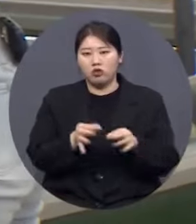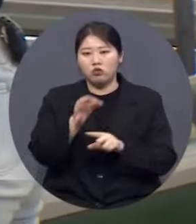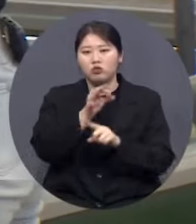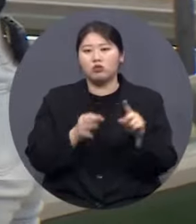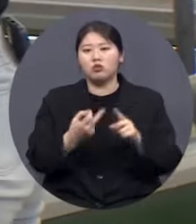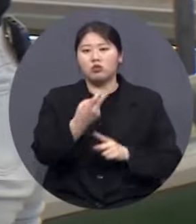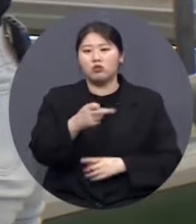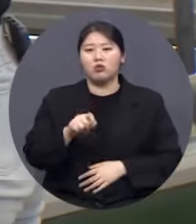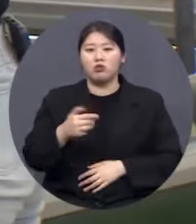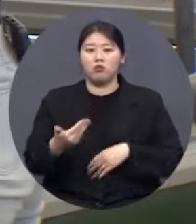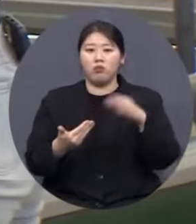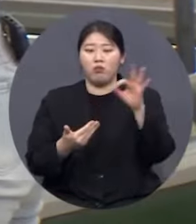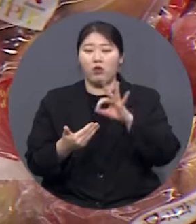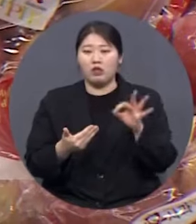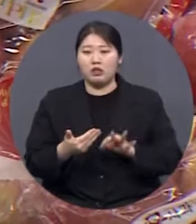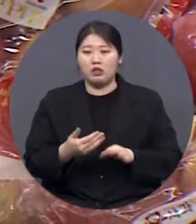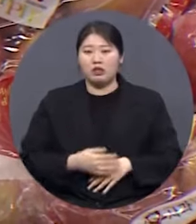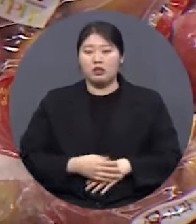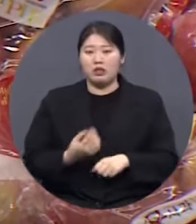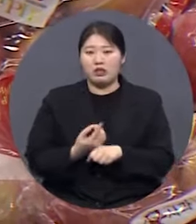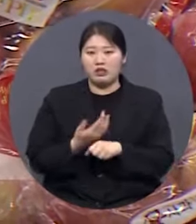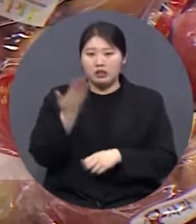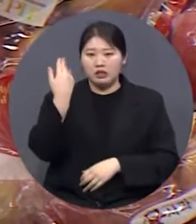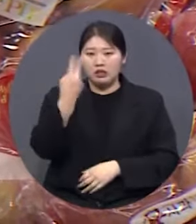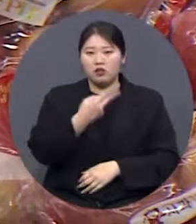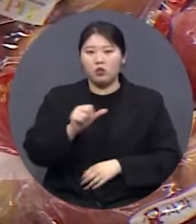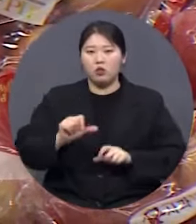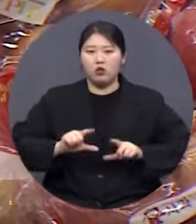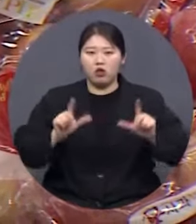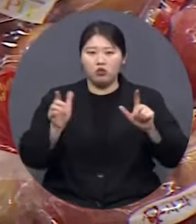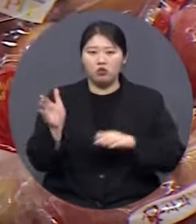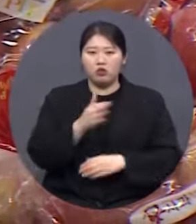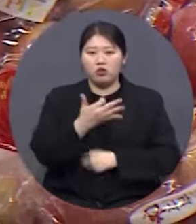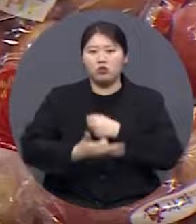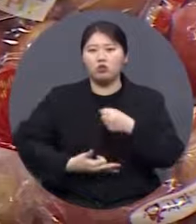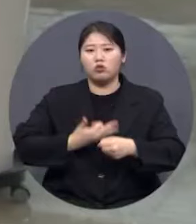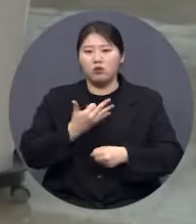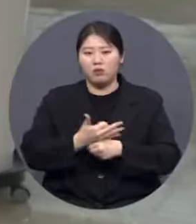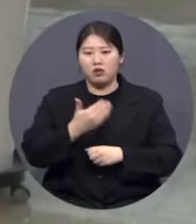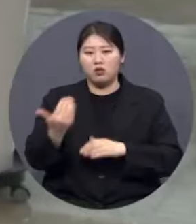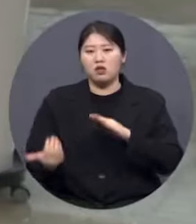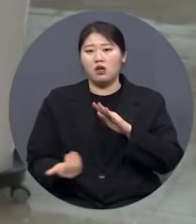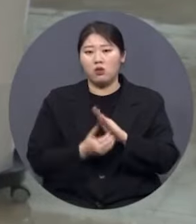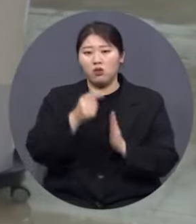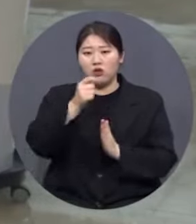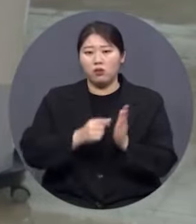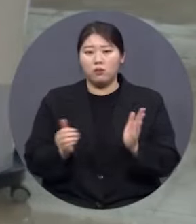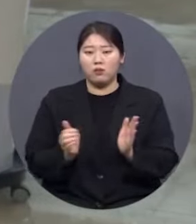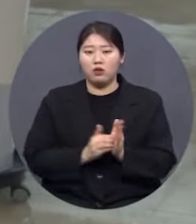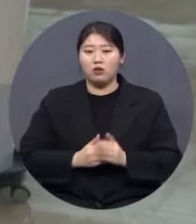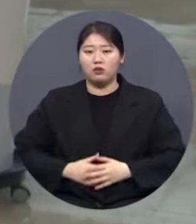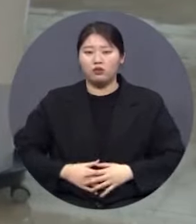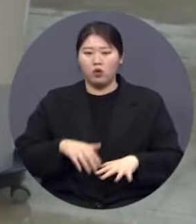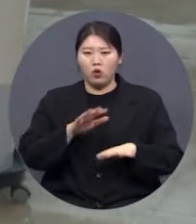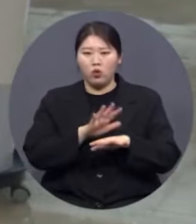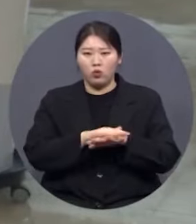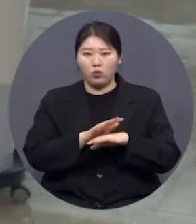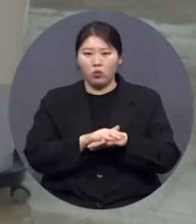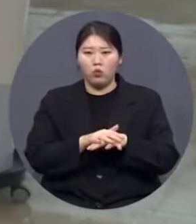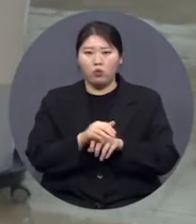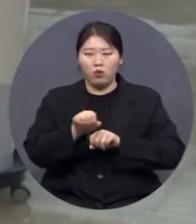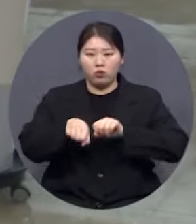12.9%. 지난 2005년 이후 19년 만에 최고치입니다. 농축수산물 유통 구조를